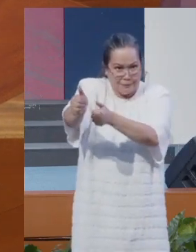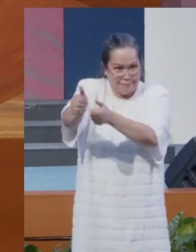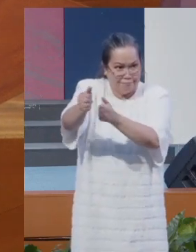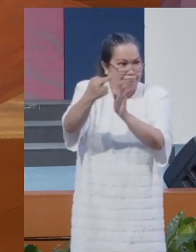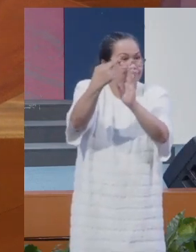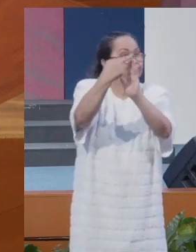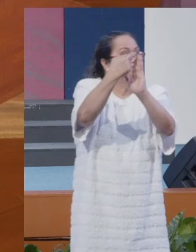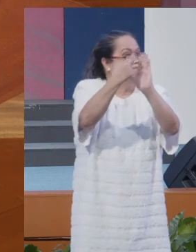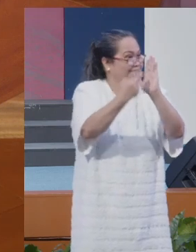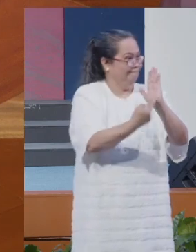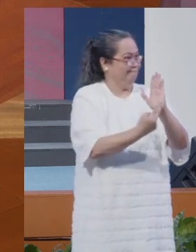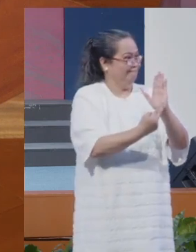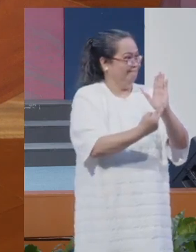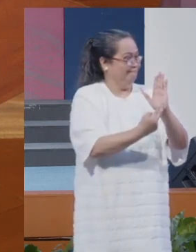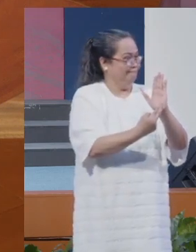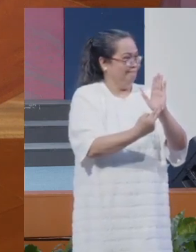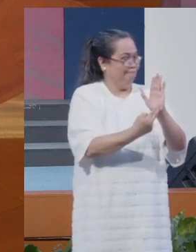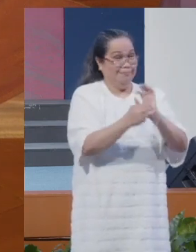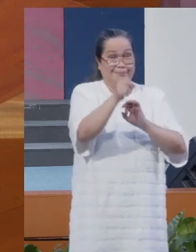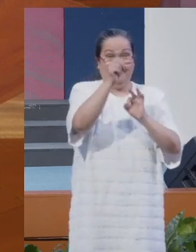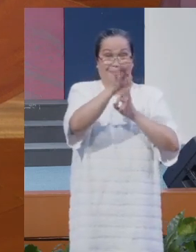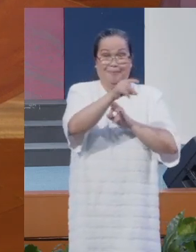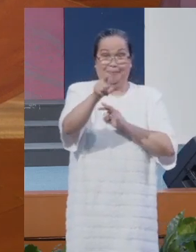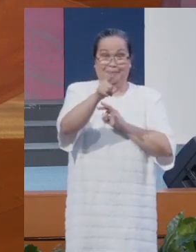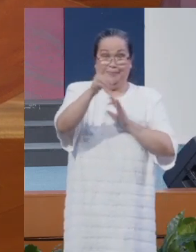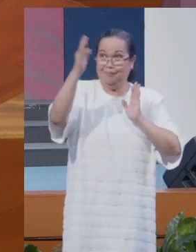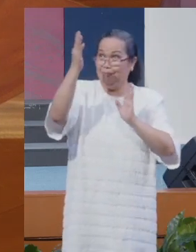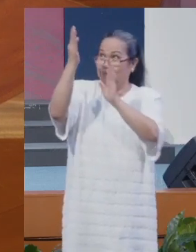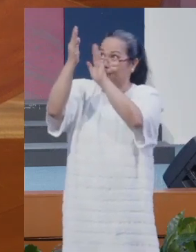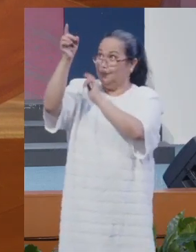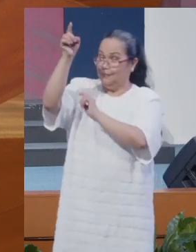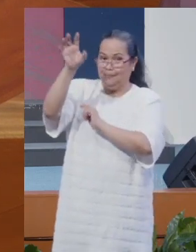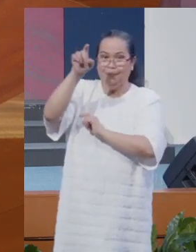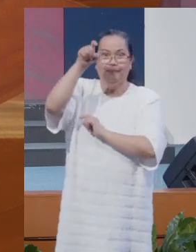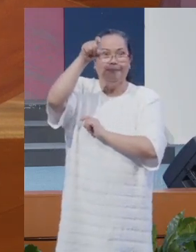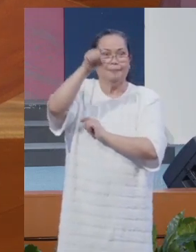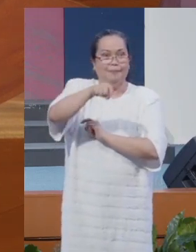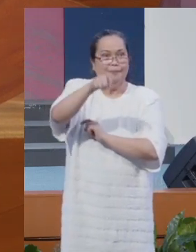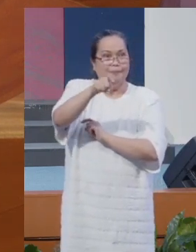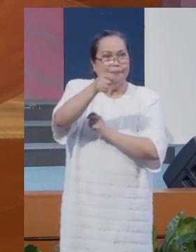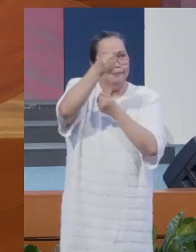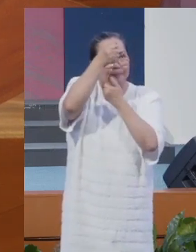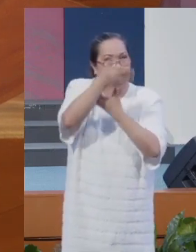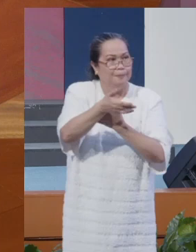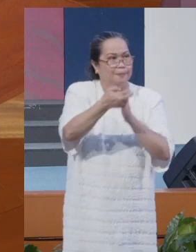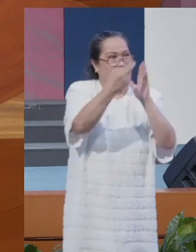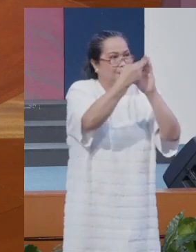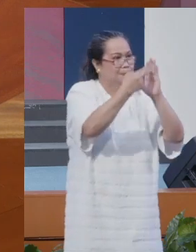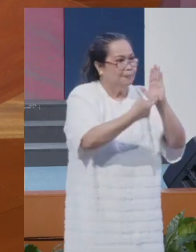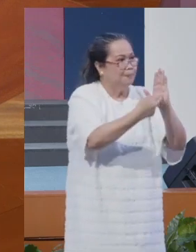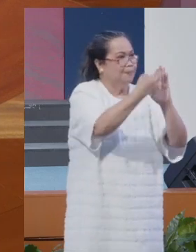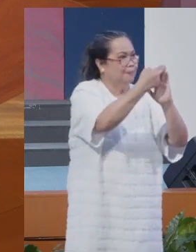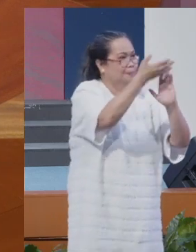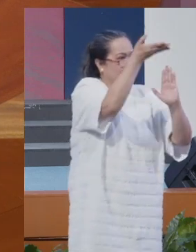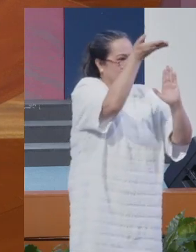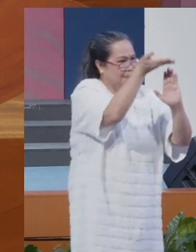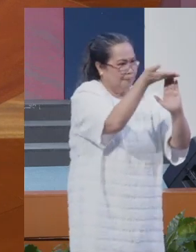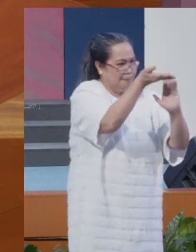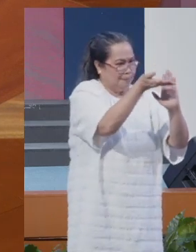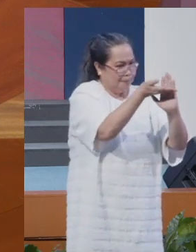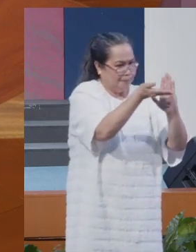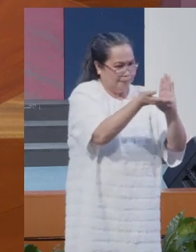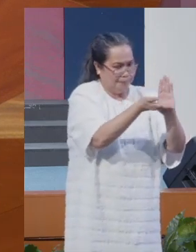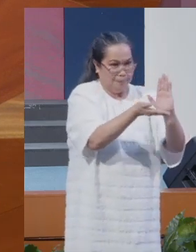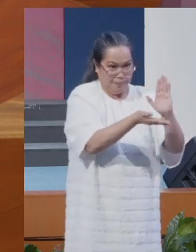rules. Sabi nila, ang paglapit sa Diyos ay dapat susundin nyo ang lahat ng batas na ito.